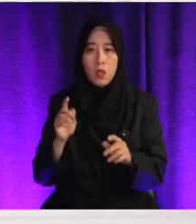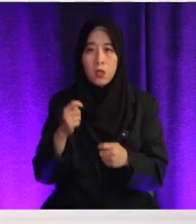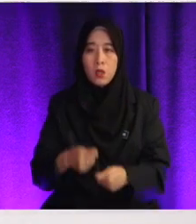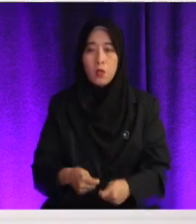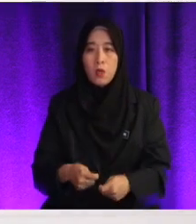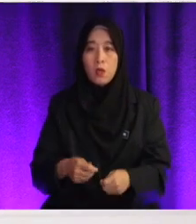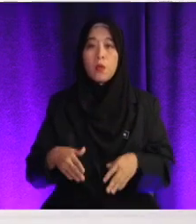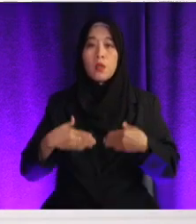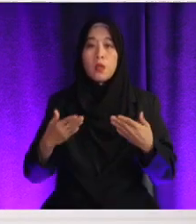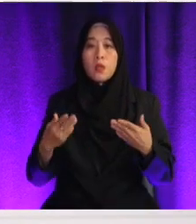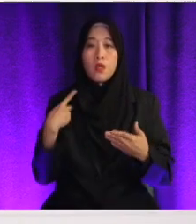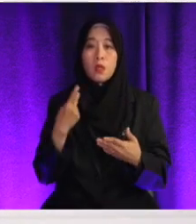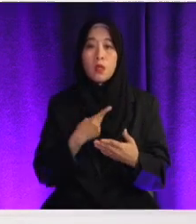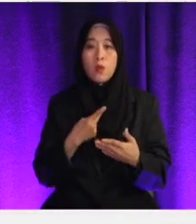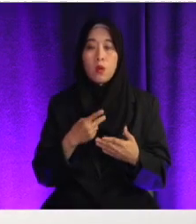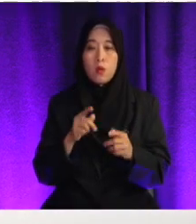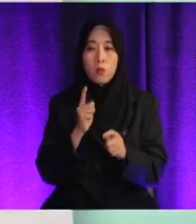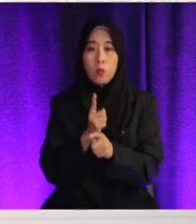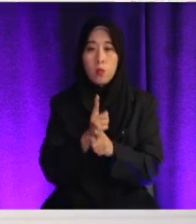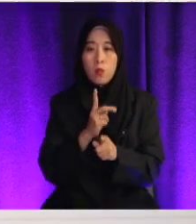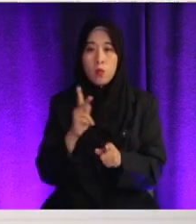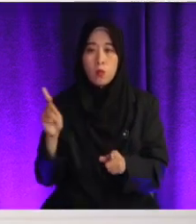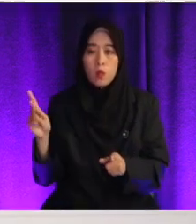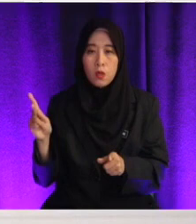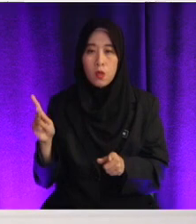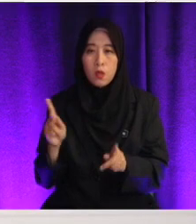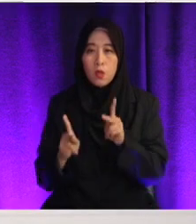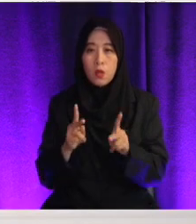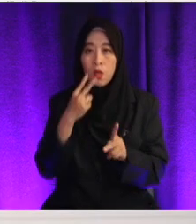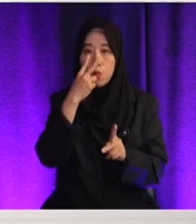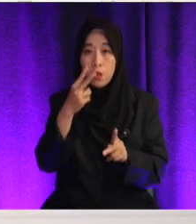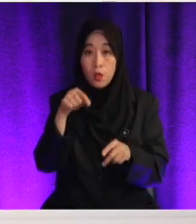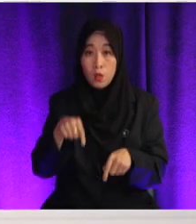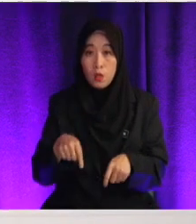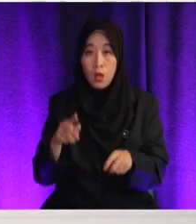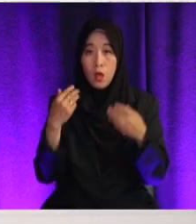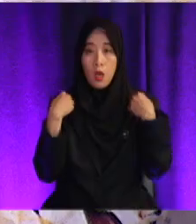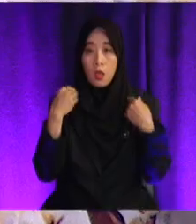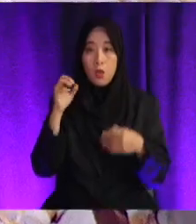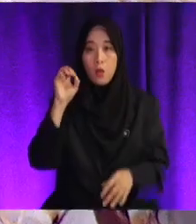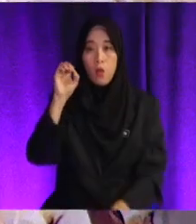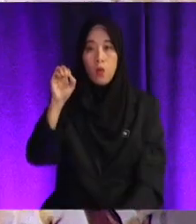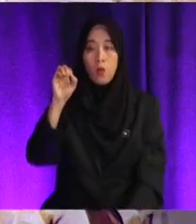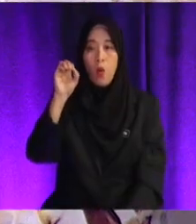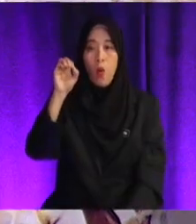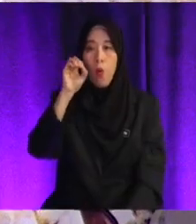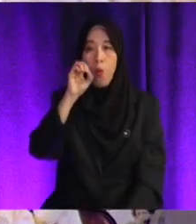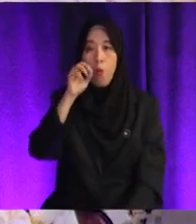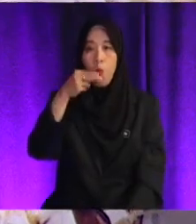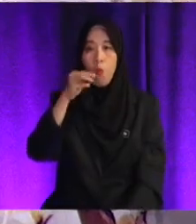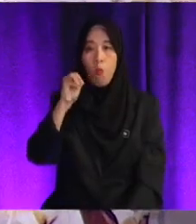kita nak adjust 0 ohm ni? Okey, kalau kita nampak dekat sini ada 0 ohm ADJ